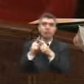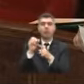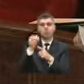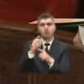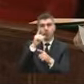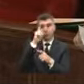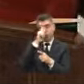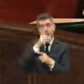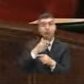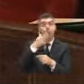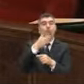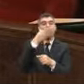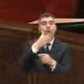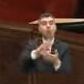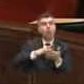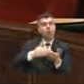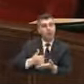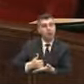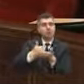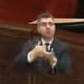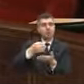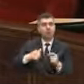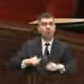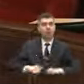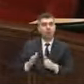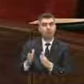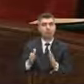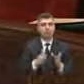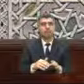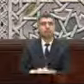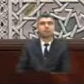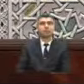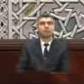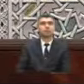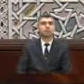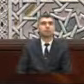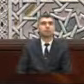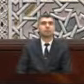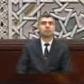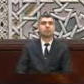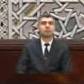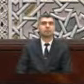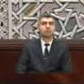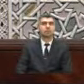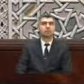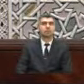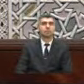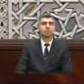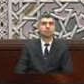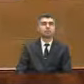التوجه، لا يمكن الا ان ندعمه ونشجعه. شكرا سيد الوزير. سيد